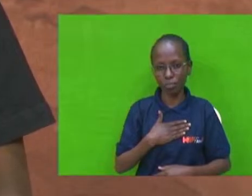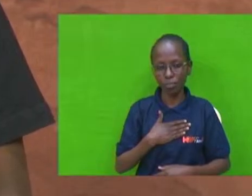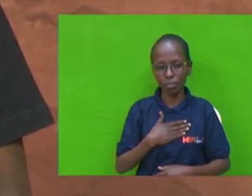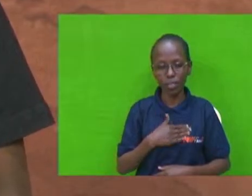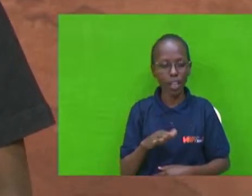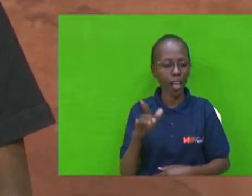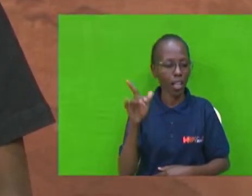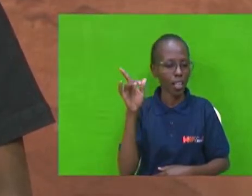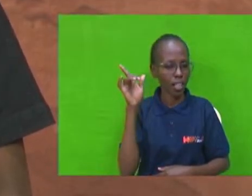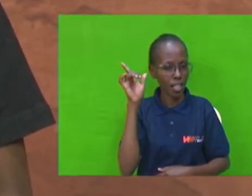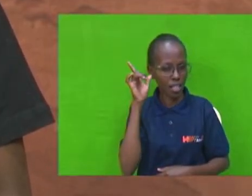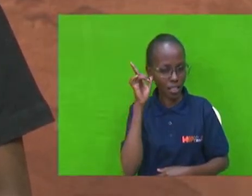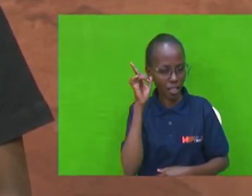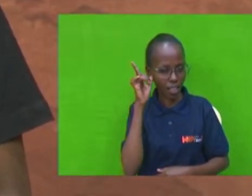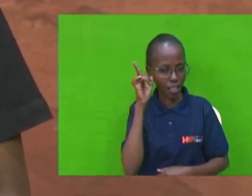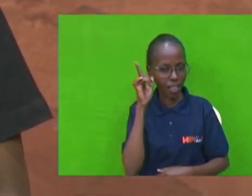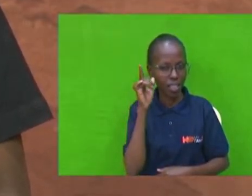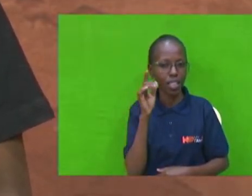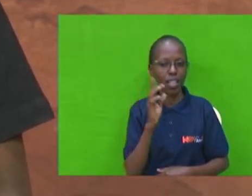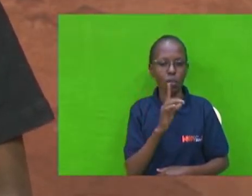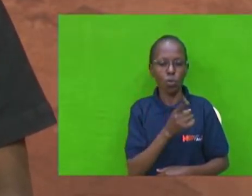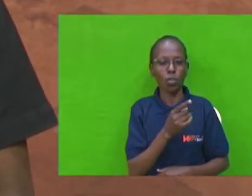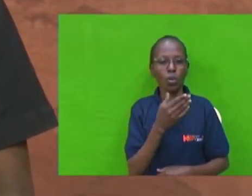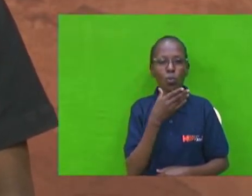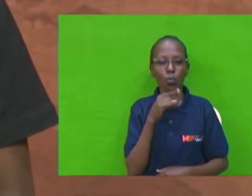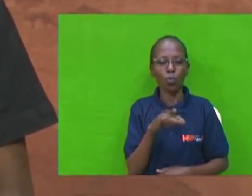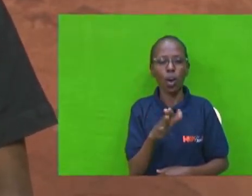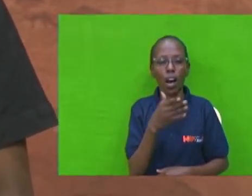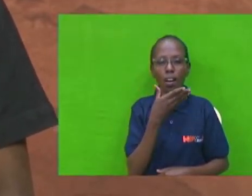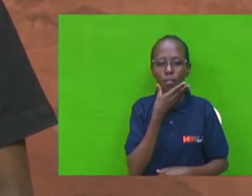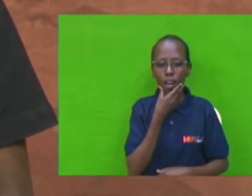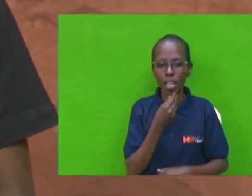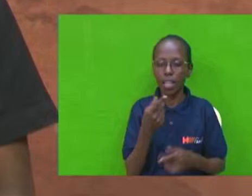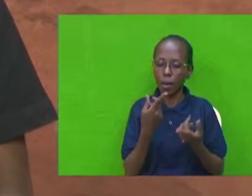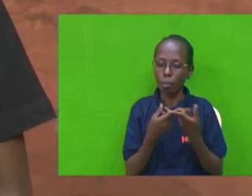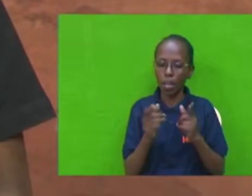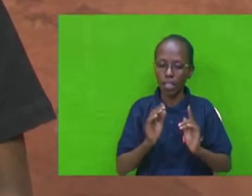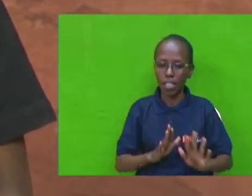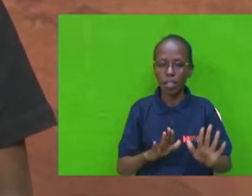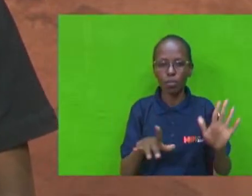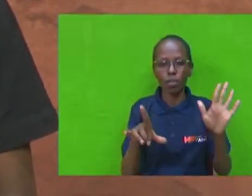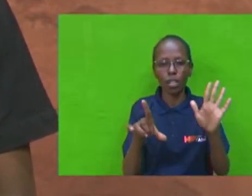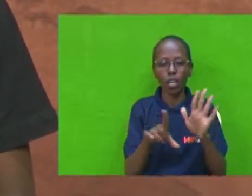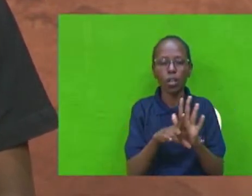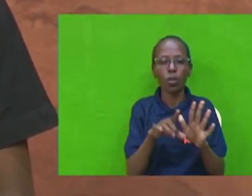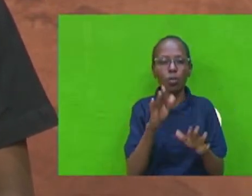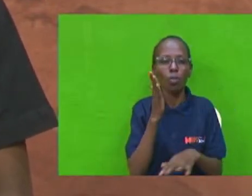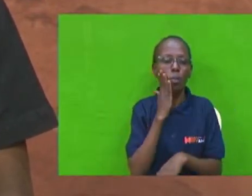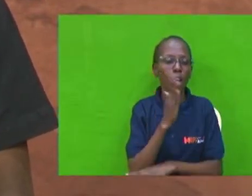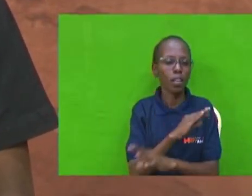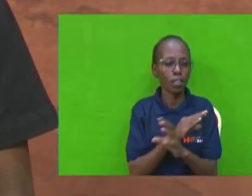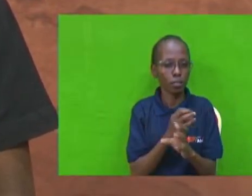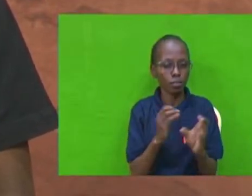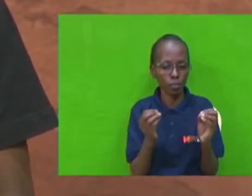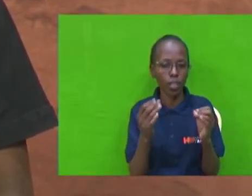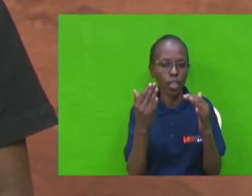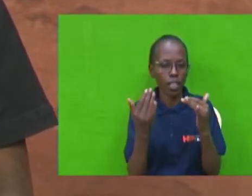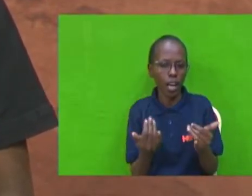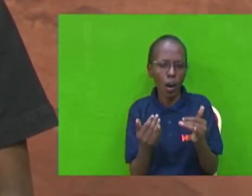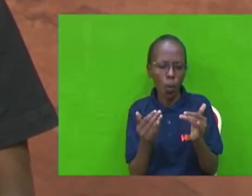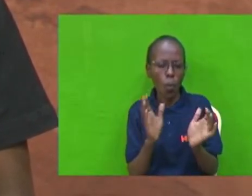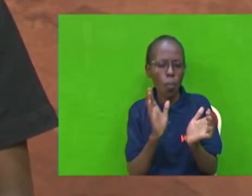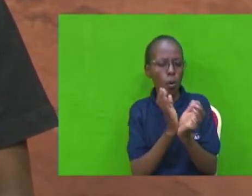yasikilizeni mausia ya baba yenu, wala usiache sheria ya mama. Sasa kumbe